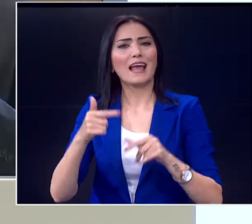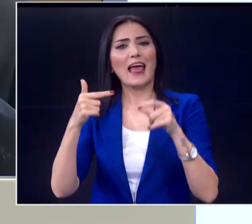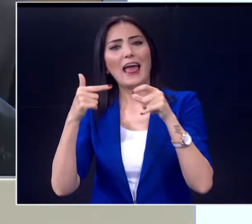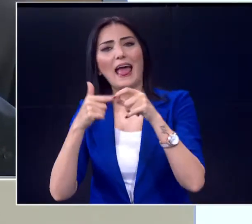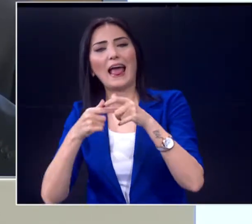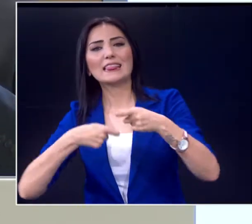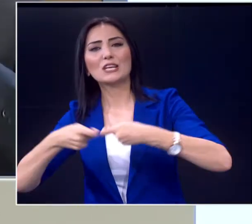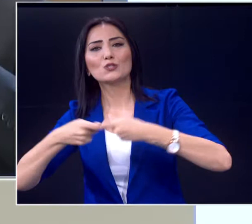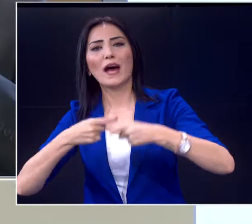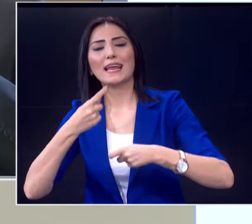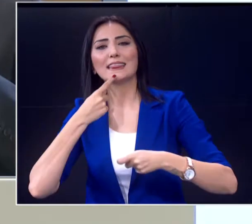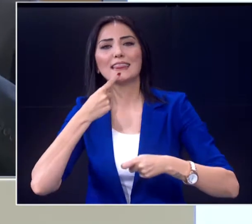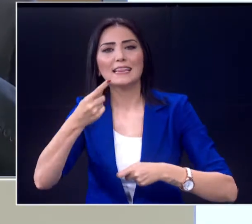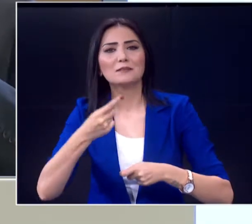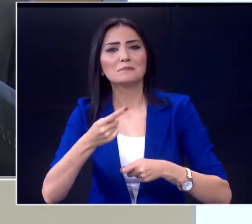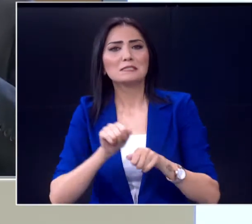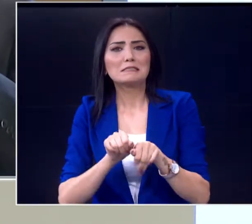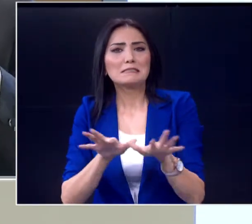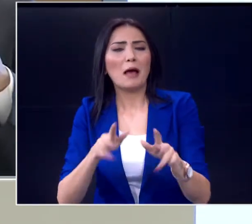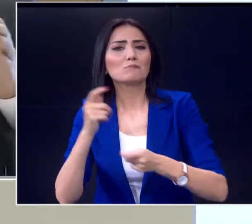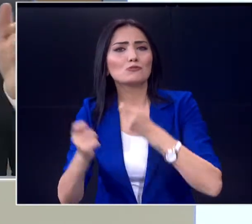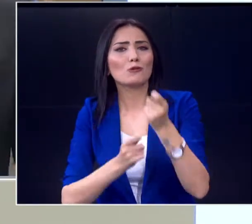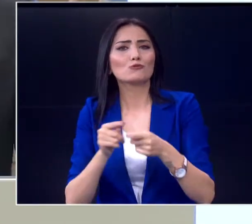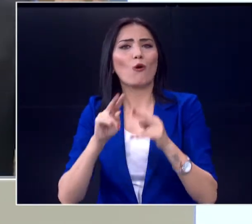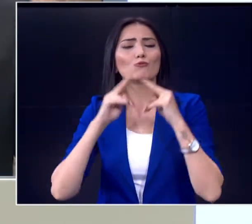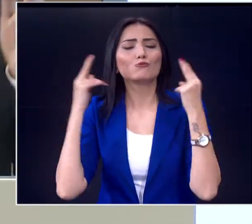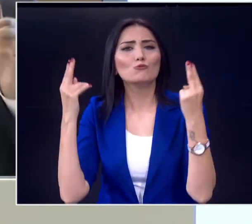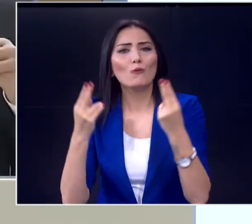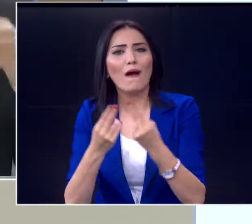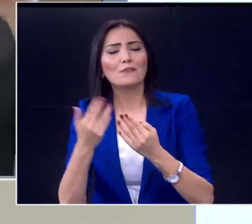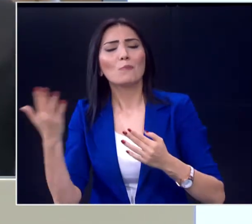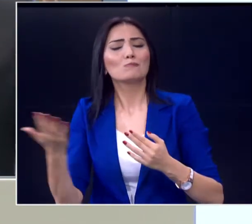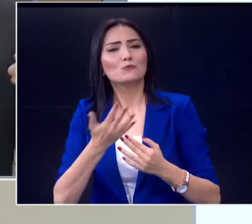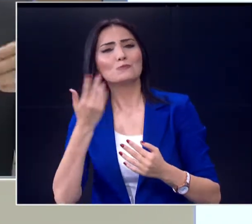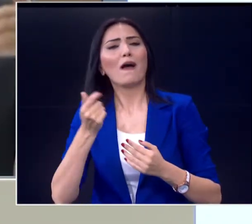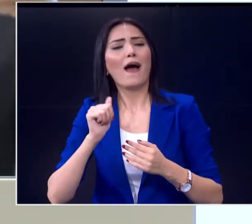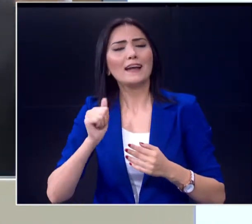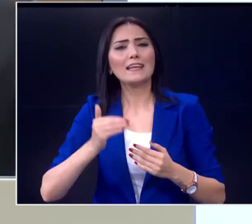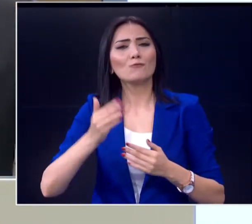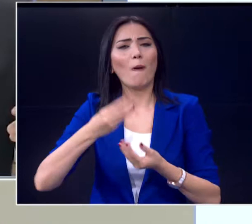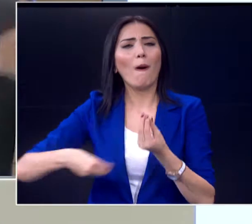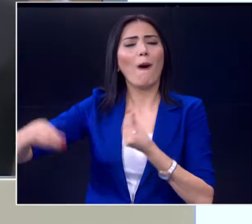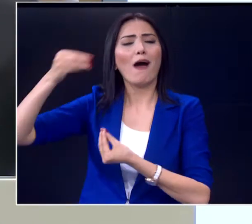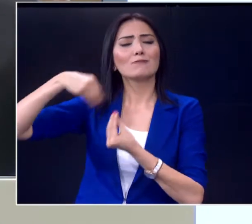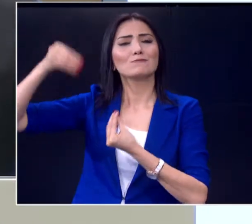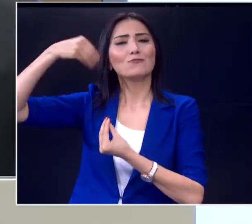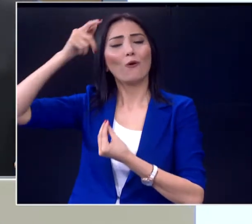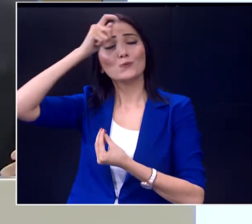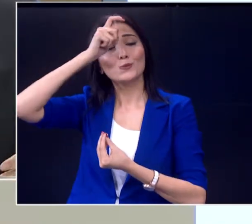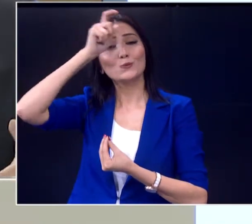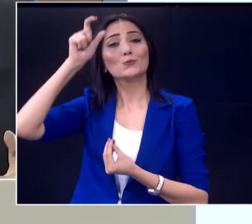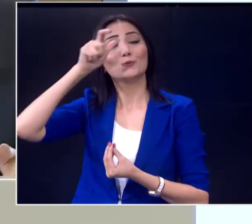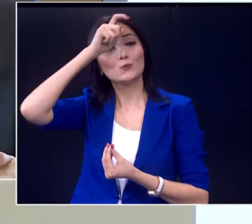e-ticaret dediğimiz sistem çalışıyor. Dünyada büyük miktarlara her geçen gün artıyor. Türkiye'de